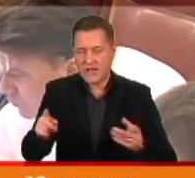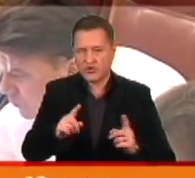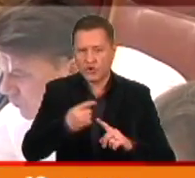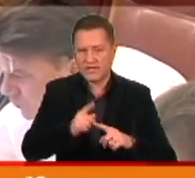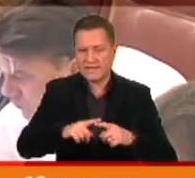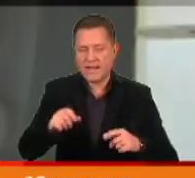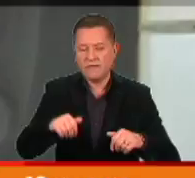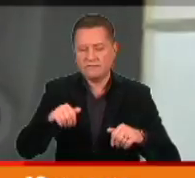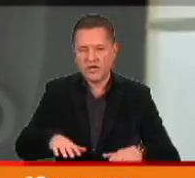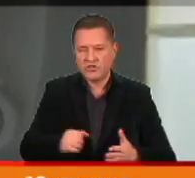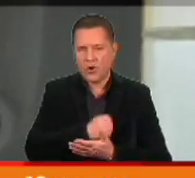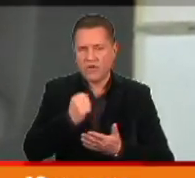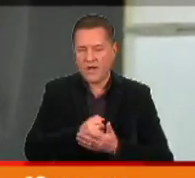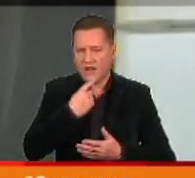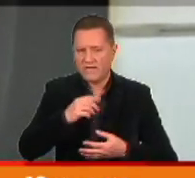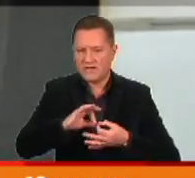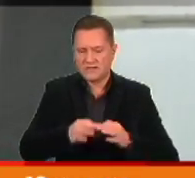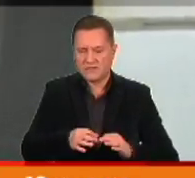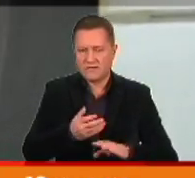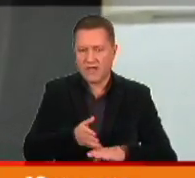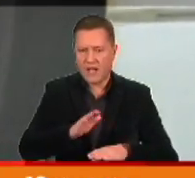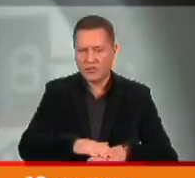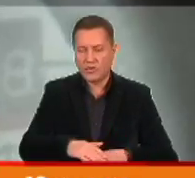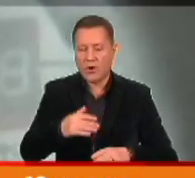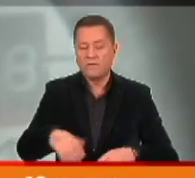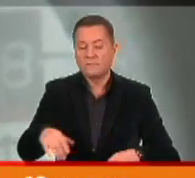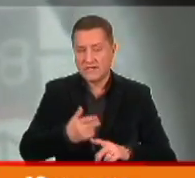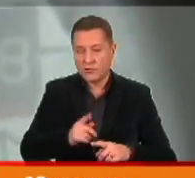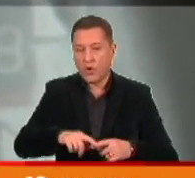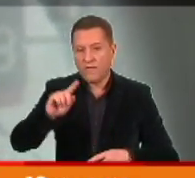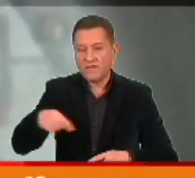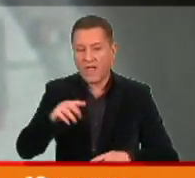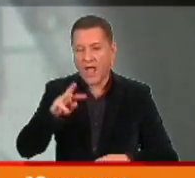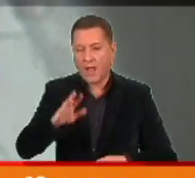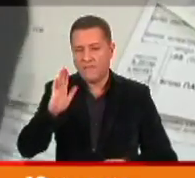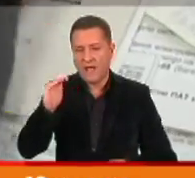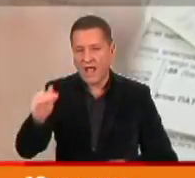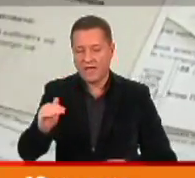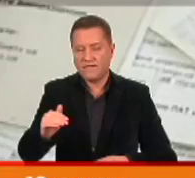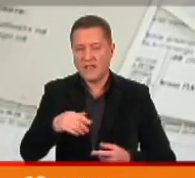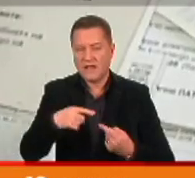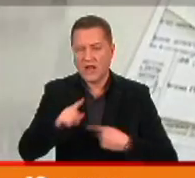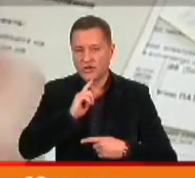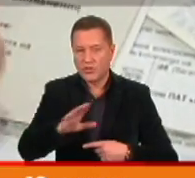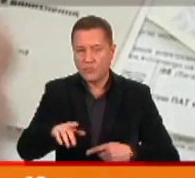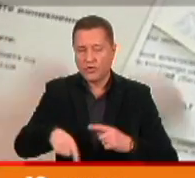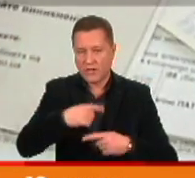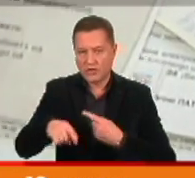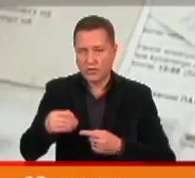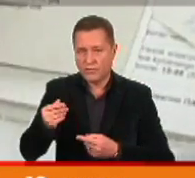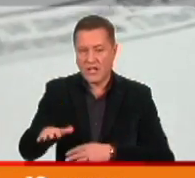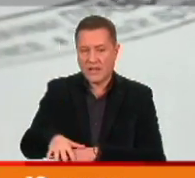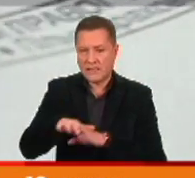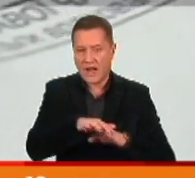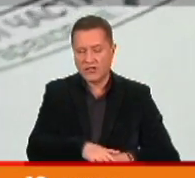ухвалювали дуже складно, адже ринкових цін вимагає Міжнародний валютний фонд, інакше не буде наступних траншів. Але завдяки переговорам,